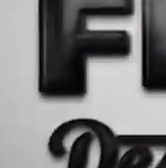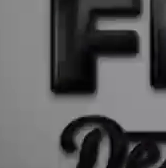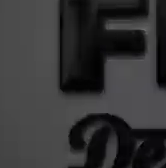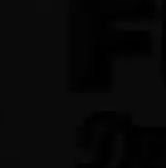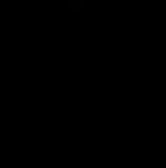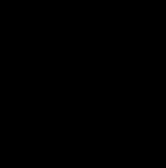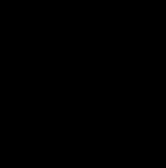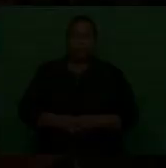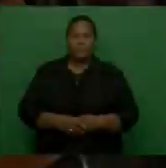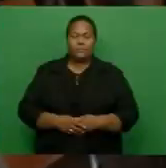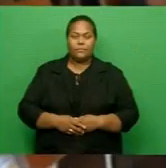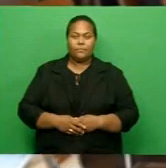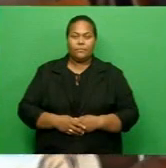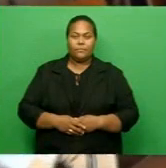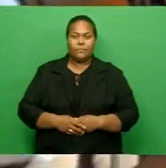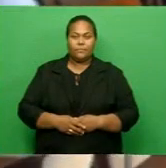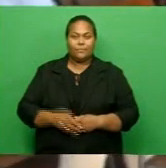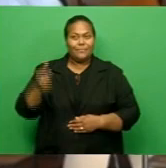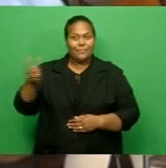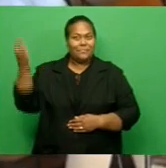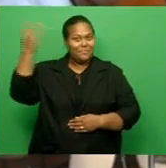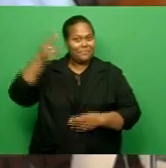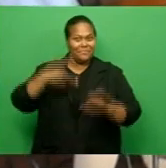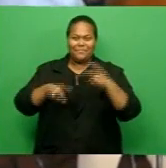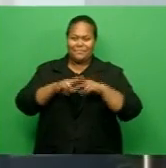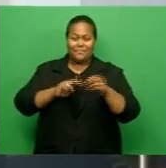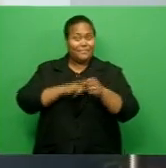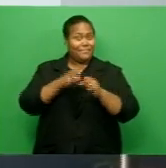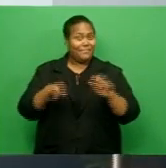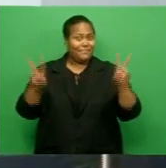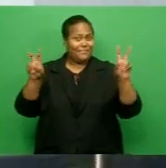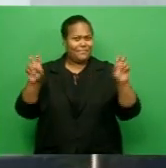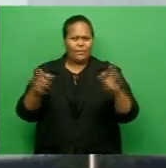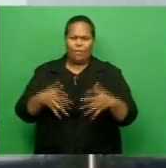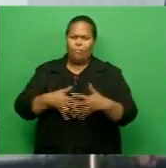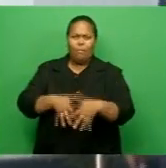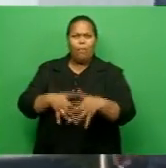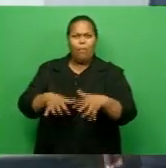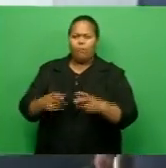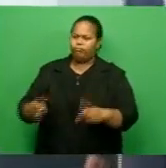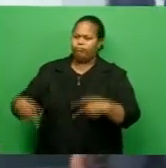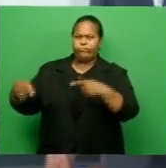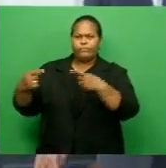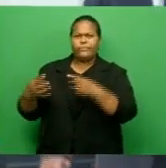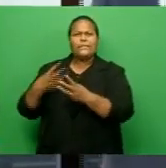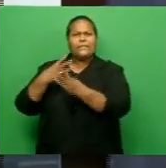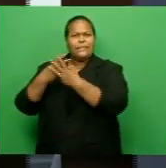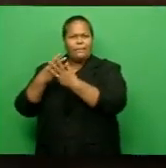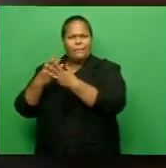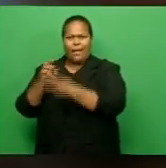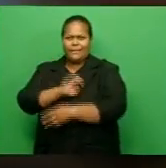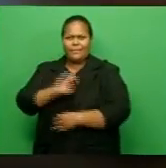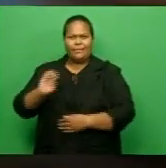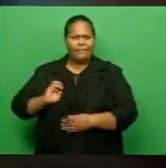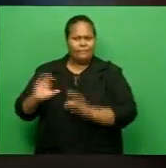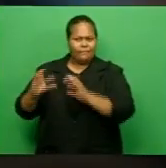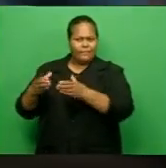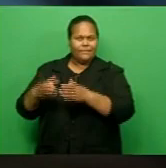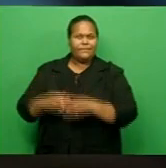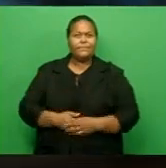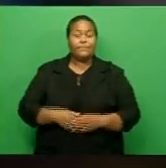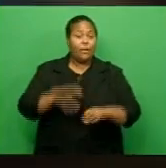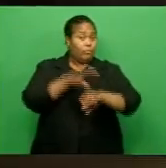2 देश की धड़कन। Good evening, Fiji. In this bulletin, public squabble between SODELPA executives.